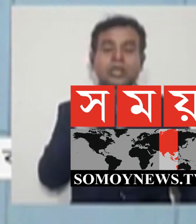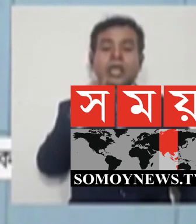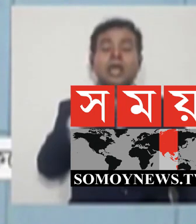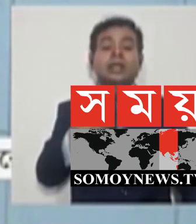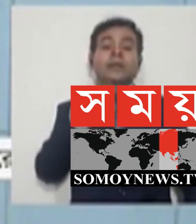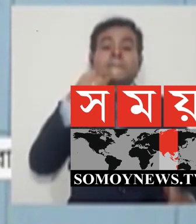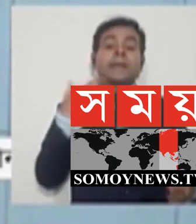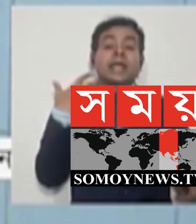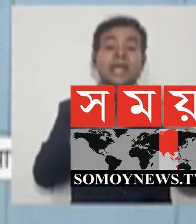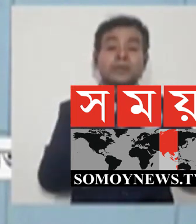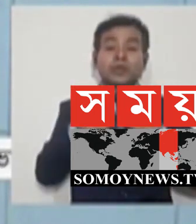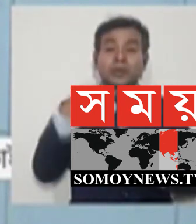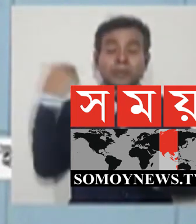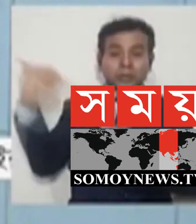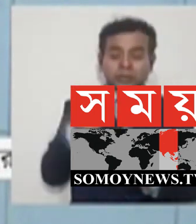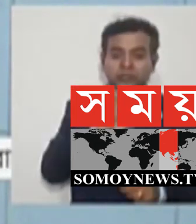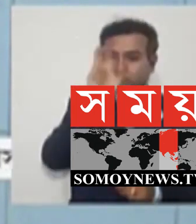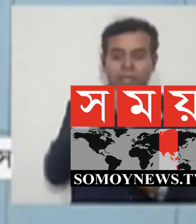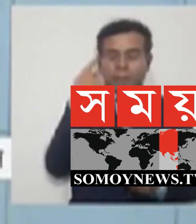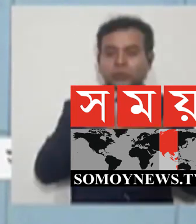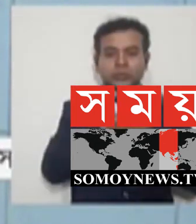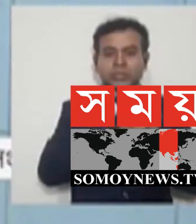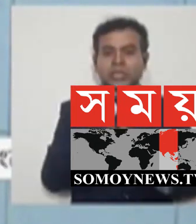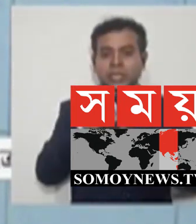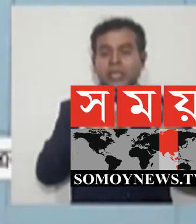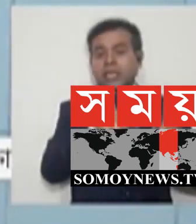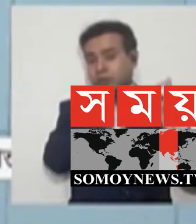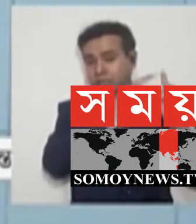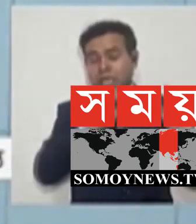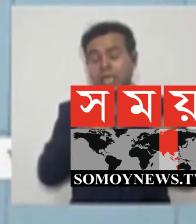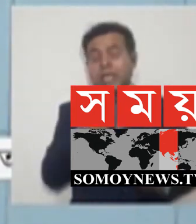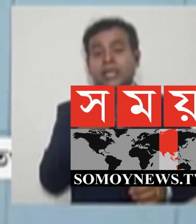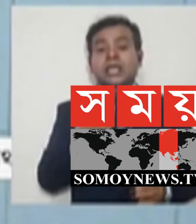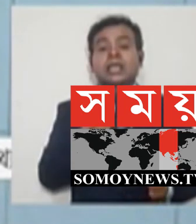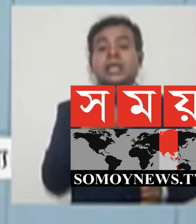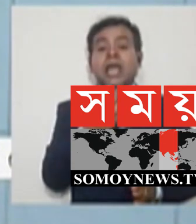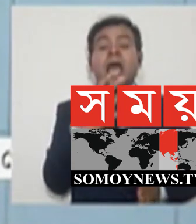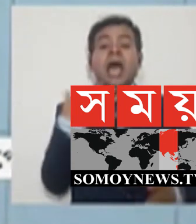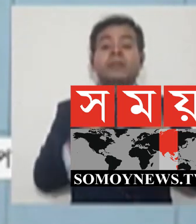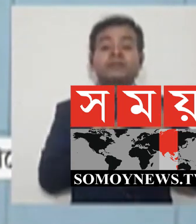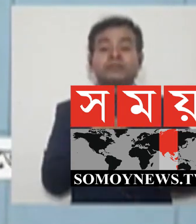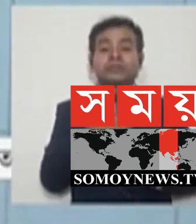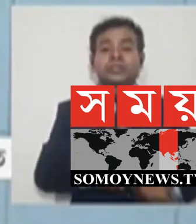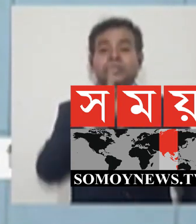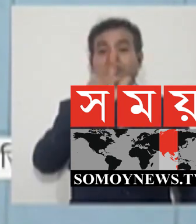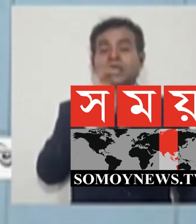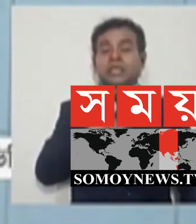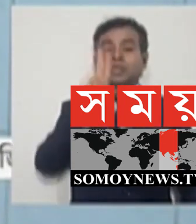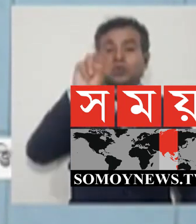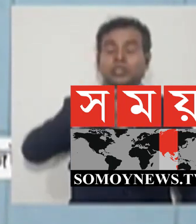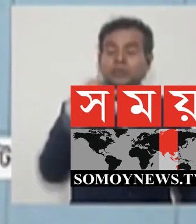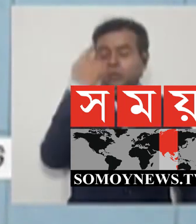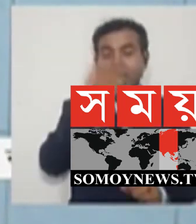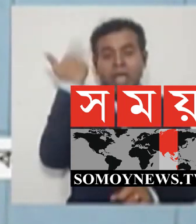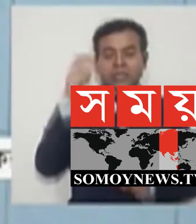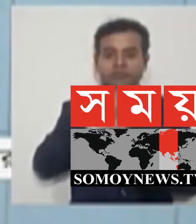পর্যন্ত 7,029 জনকে ক্যান্টনমেন্ট রেল স্টেশনে স্ক্রিনিং করা হয়েছে। গত 24 ঘন্টায় মোট স্ক্রিনিং হয়েছে 533